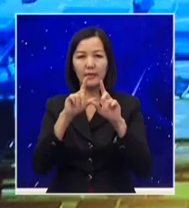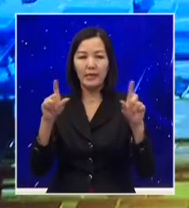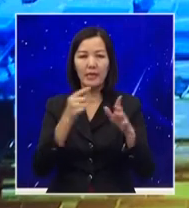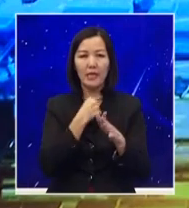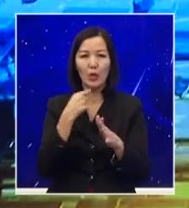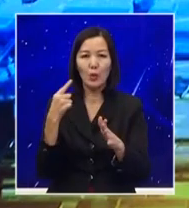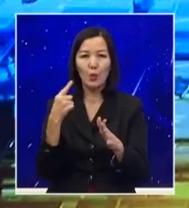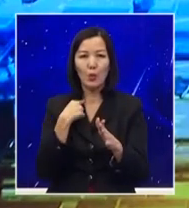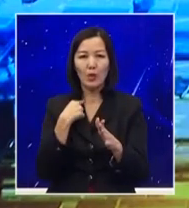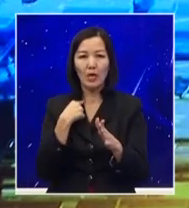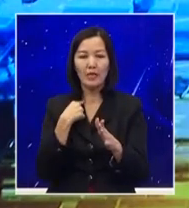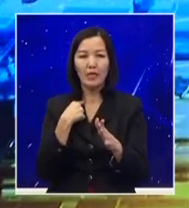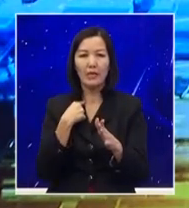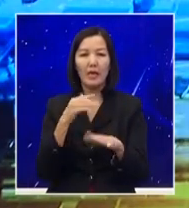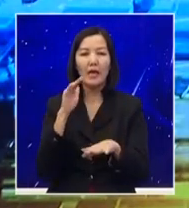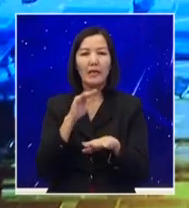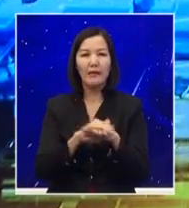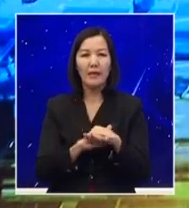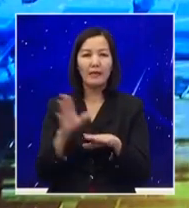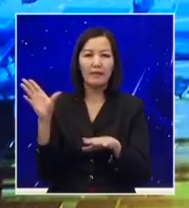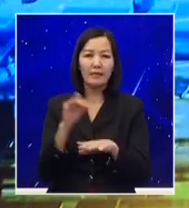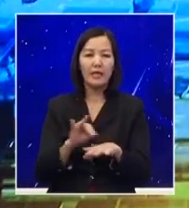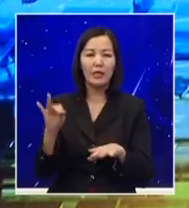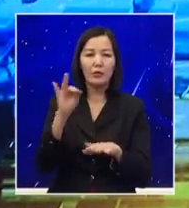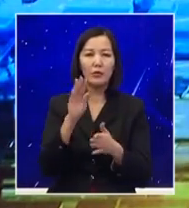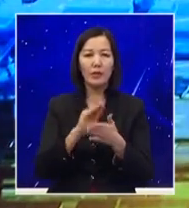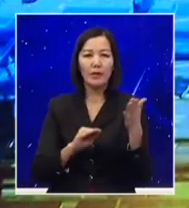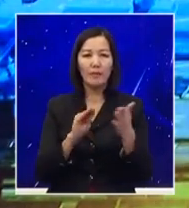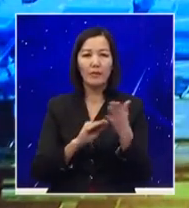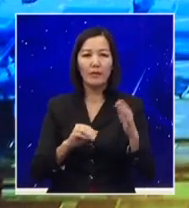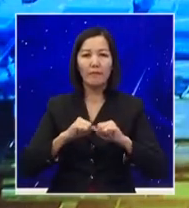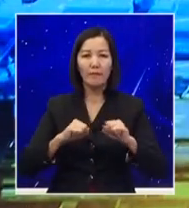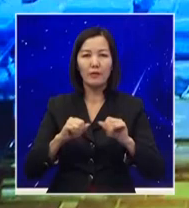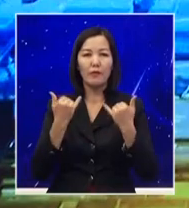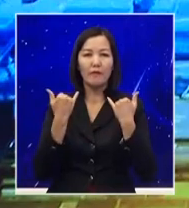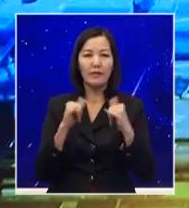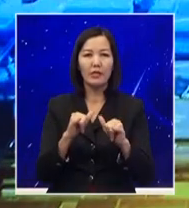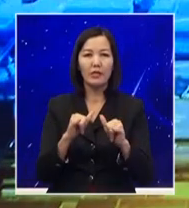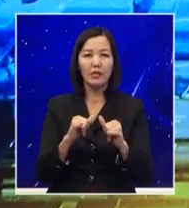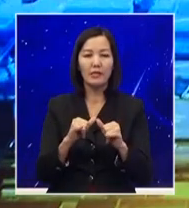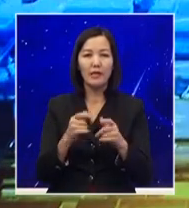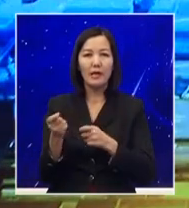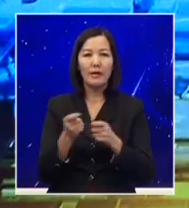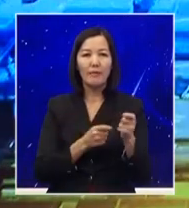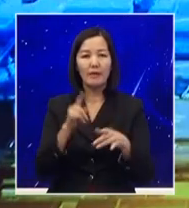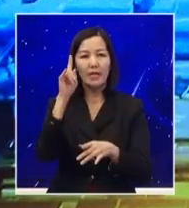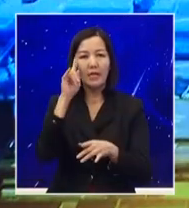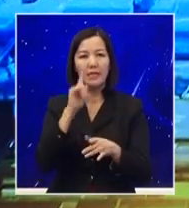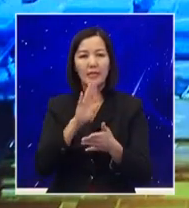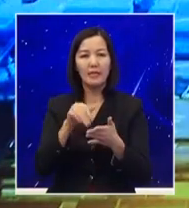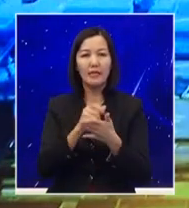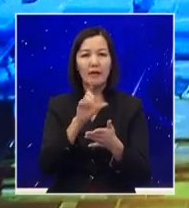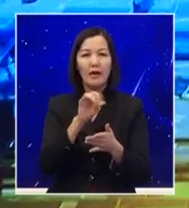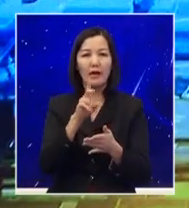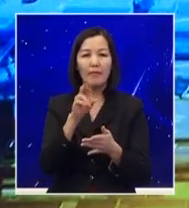кладезем достоверных данных о казахском воине, мужеством которого восхищался выдающийся правитель казахского ханства Аблай.